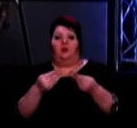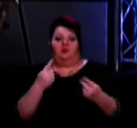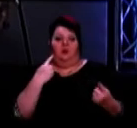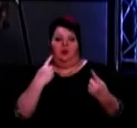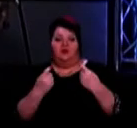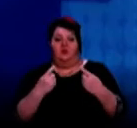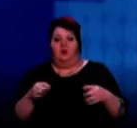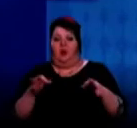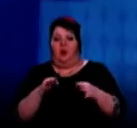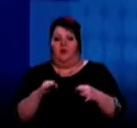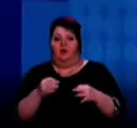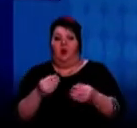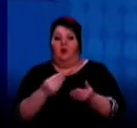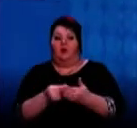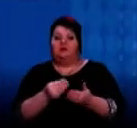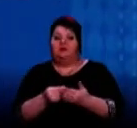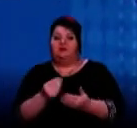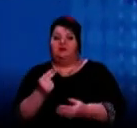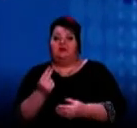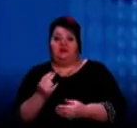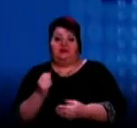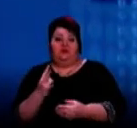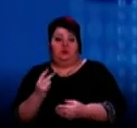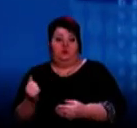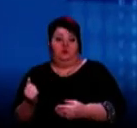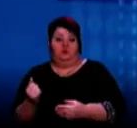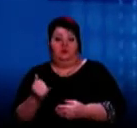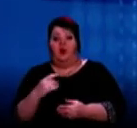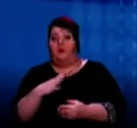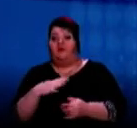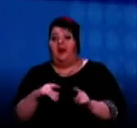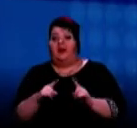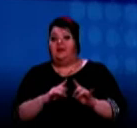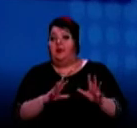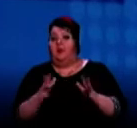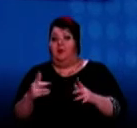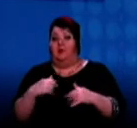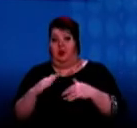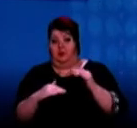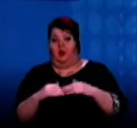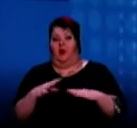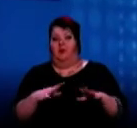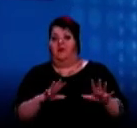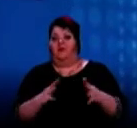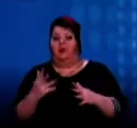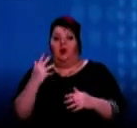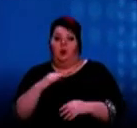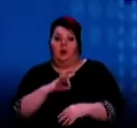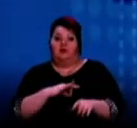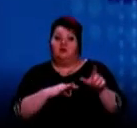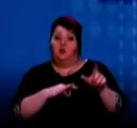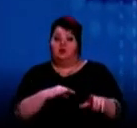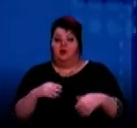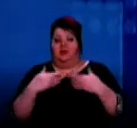інформацію про ціну. Тому що бувають такі моменти, і в мене колись був в практиці такий випадок, коли споживачі звернулися з